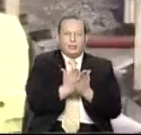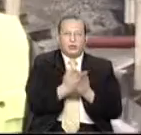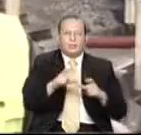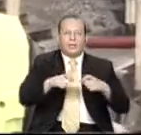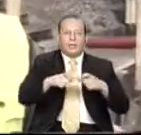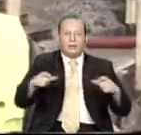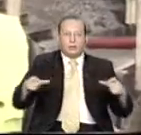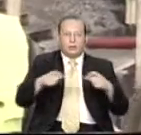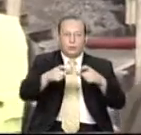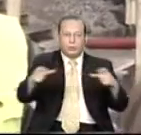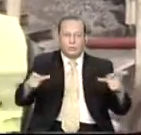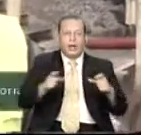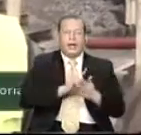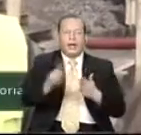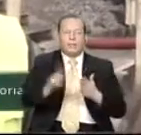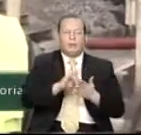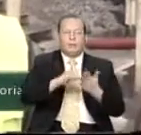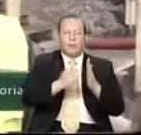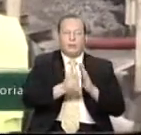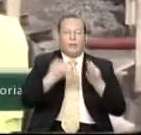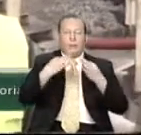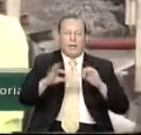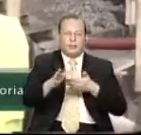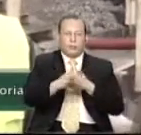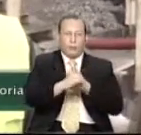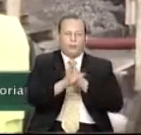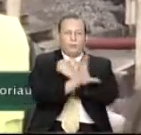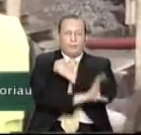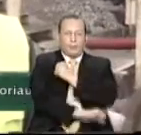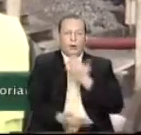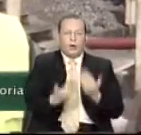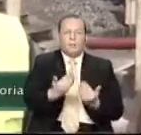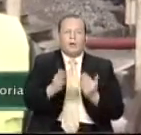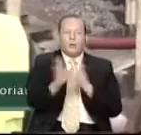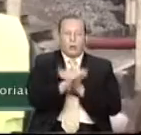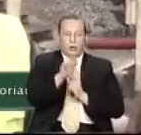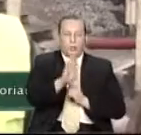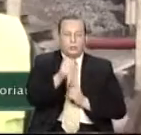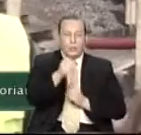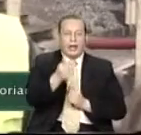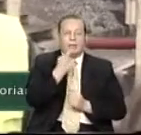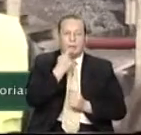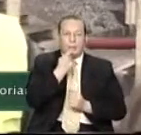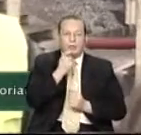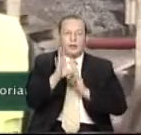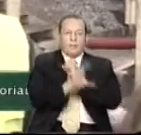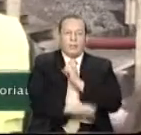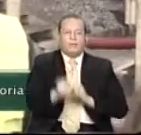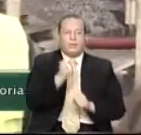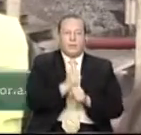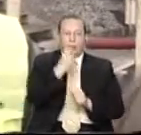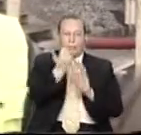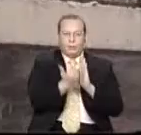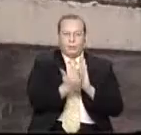planuojam paleisti kovo pabaigoje, jeigu orai geri bus, arba balandžio mėnesį. Paigiamieji darbai bus, kaip ir